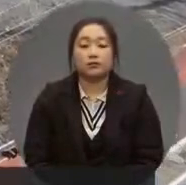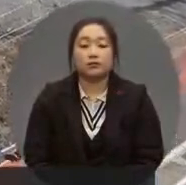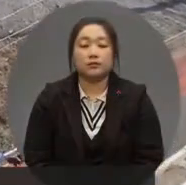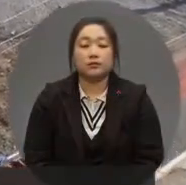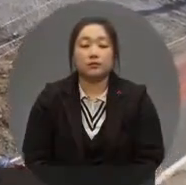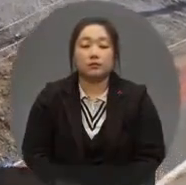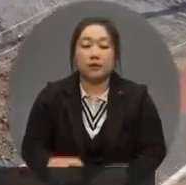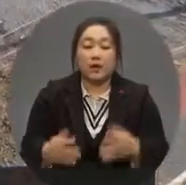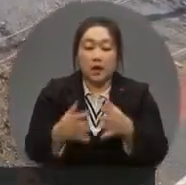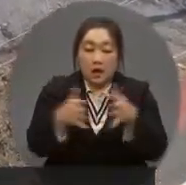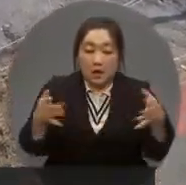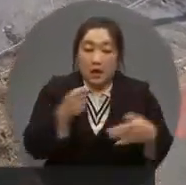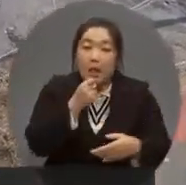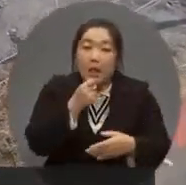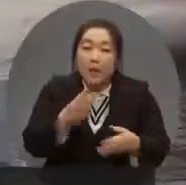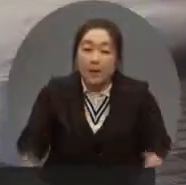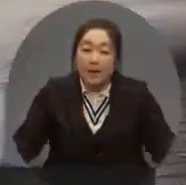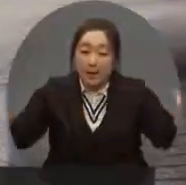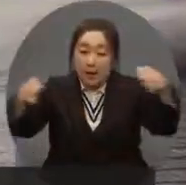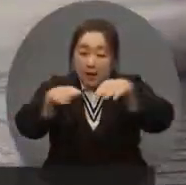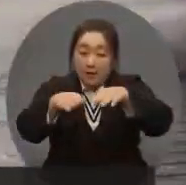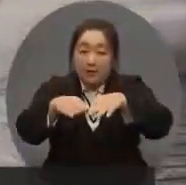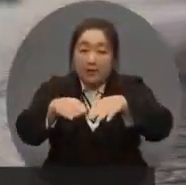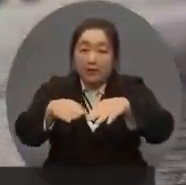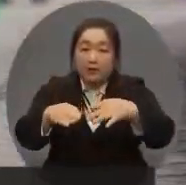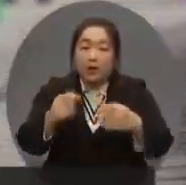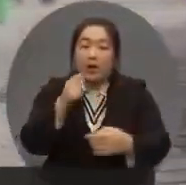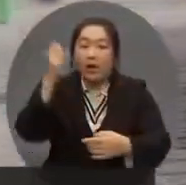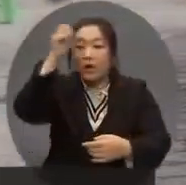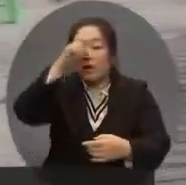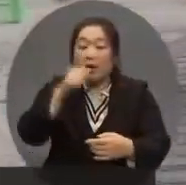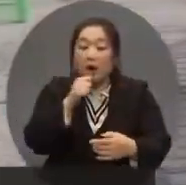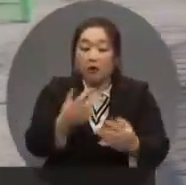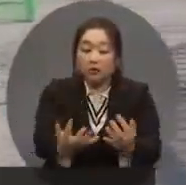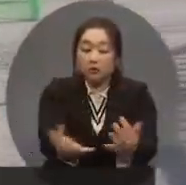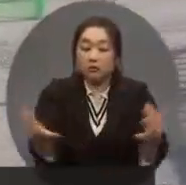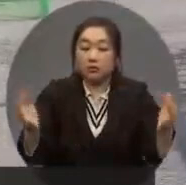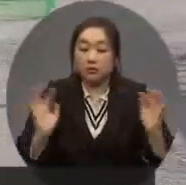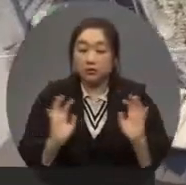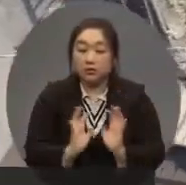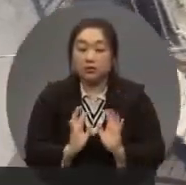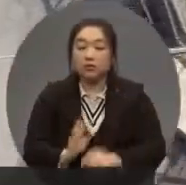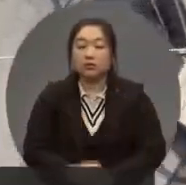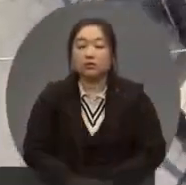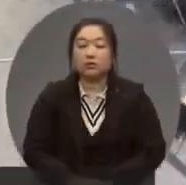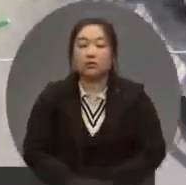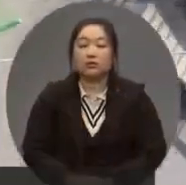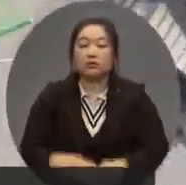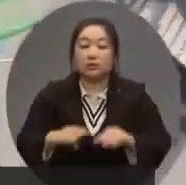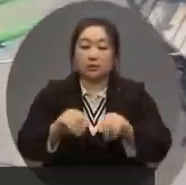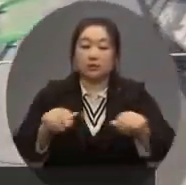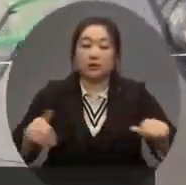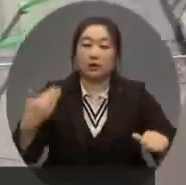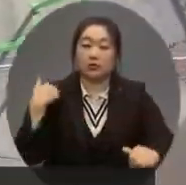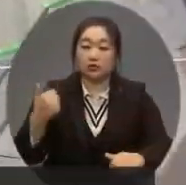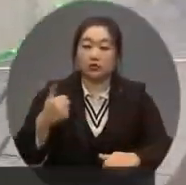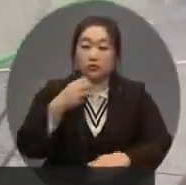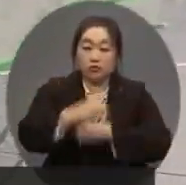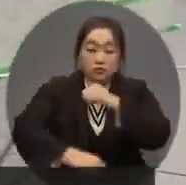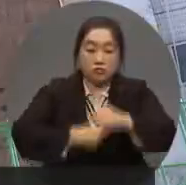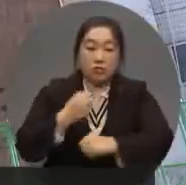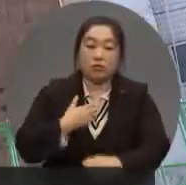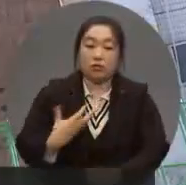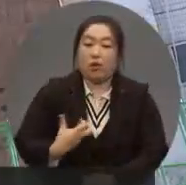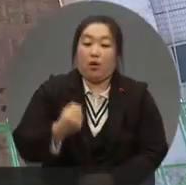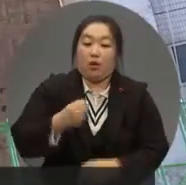20여 세대가 모여 사는 다세대 주택 입구가 철제 울타리에 가로막혔습니다. 땅 주인 측이 일방적으로 자신의